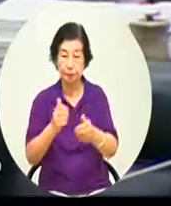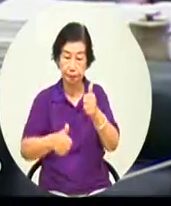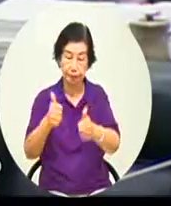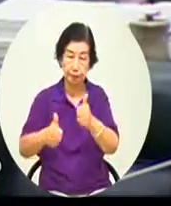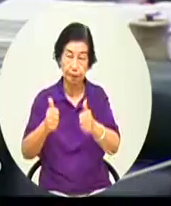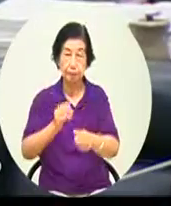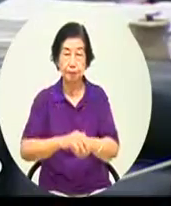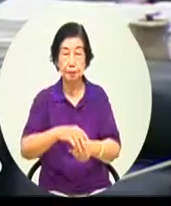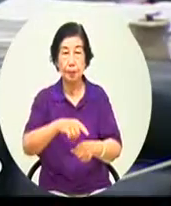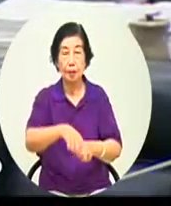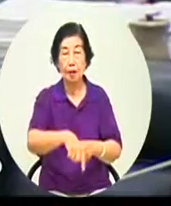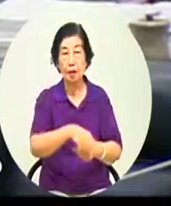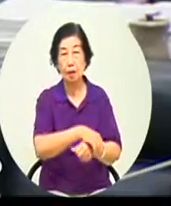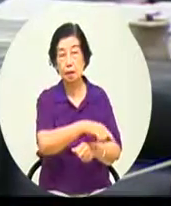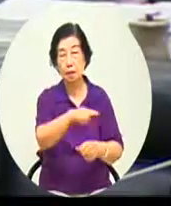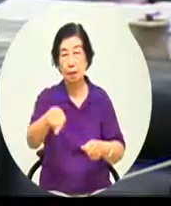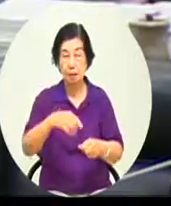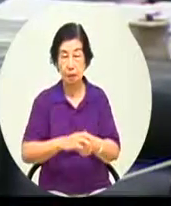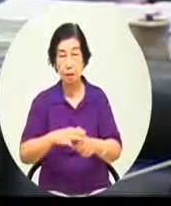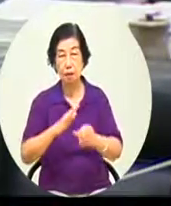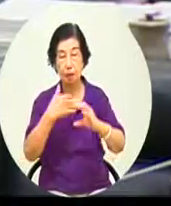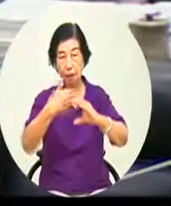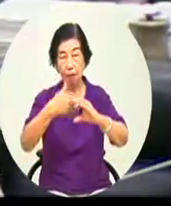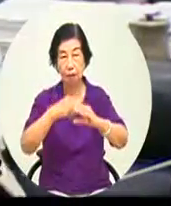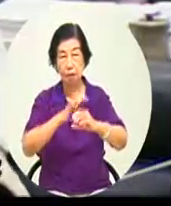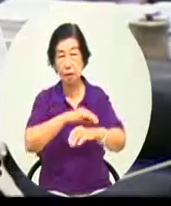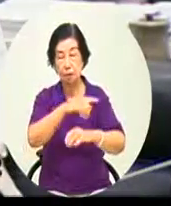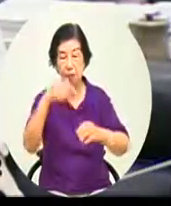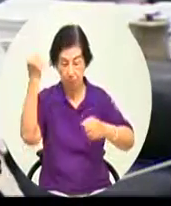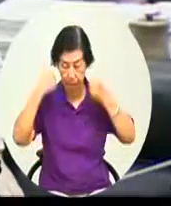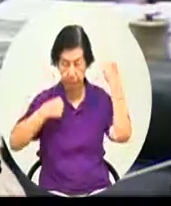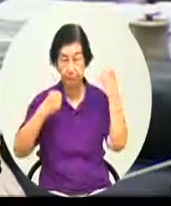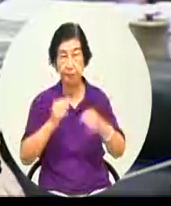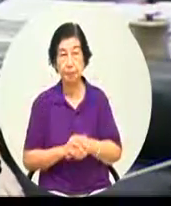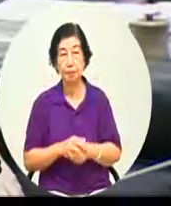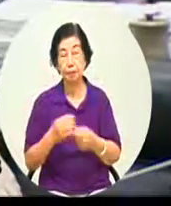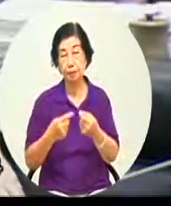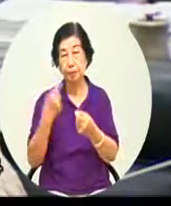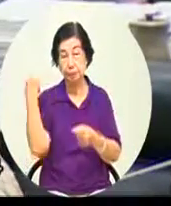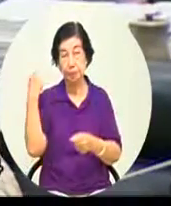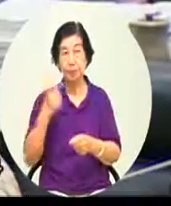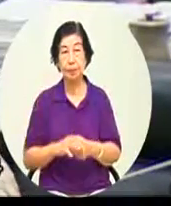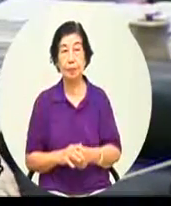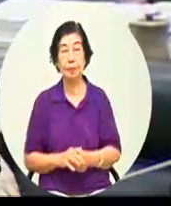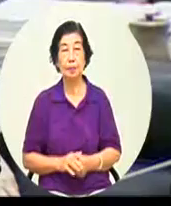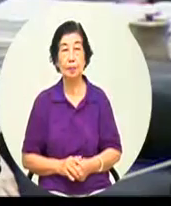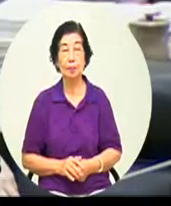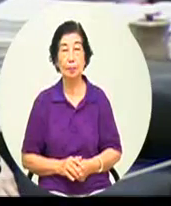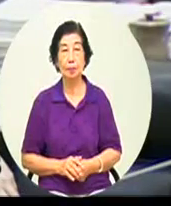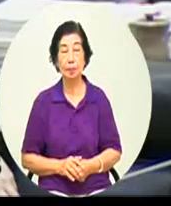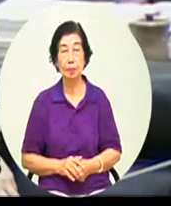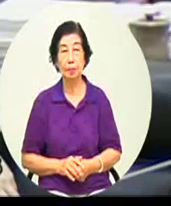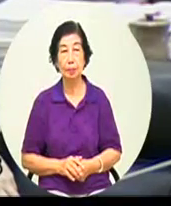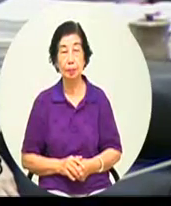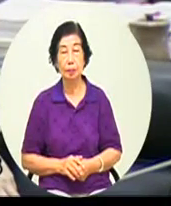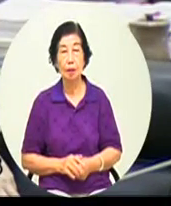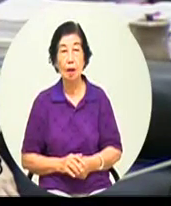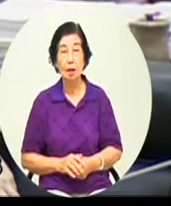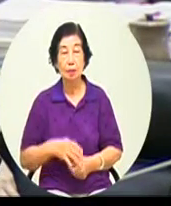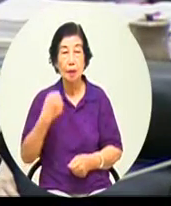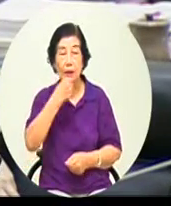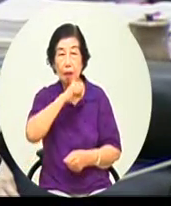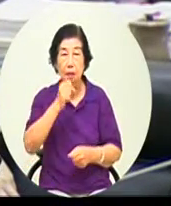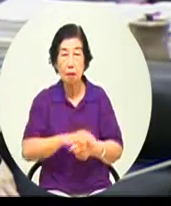先生、各位议员先进，大家早安。我想，其实，在去年，不管是台湾的媒体也